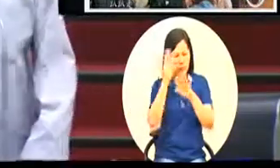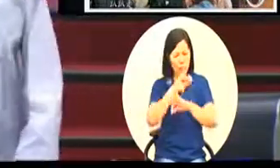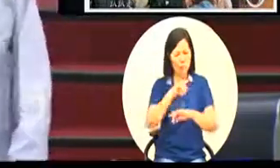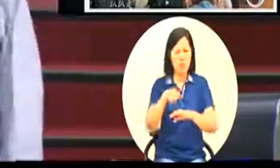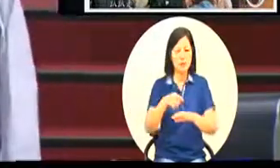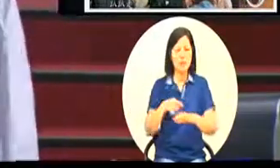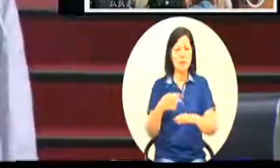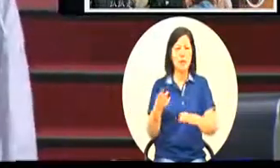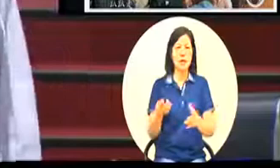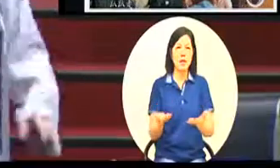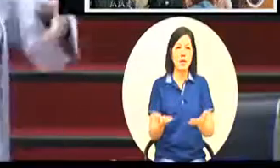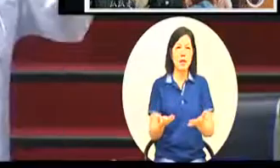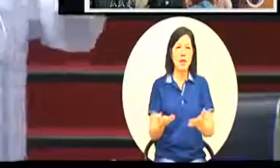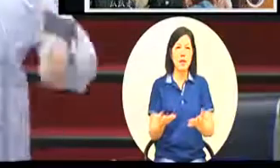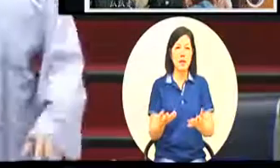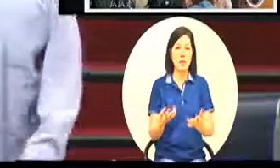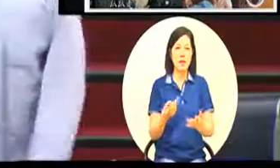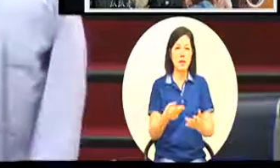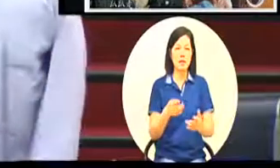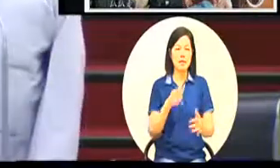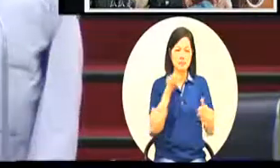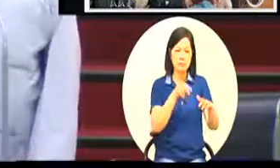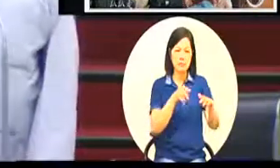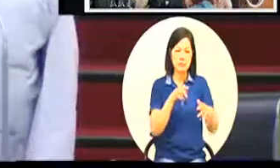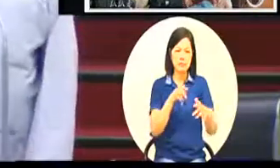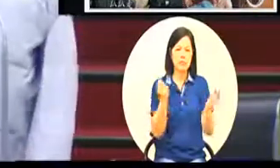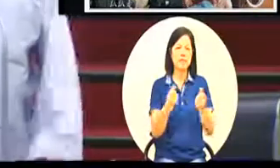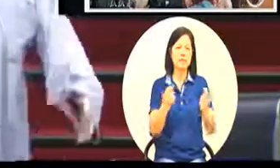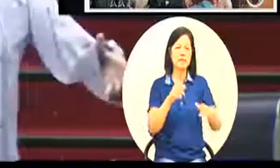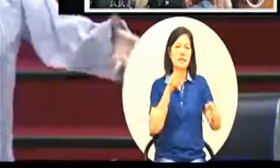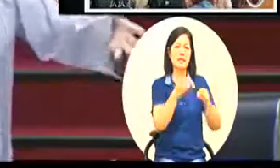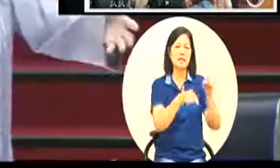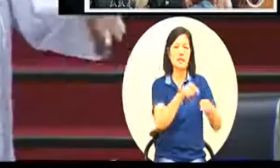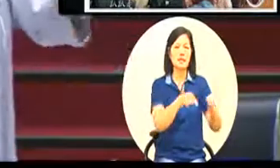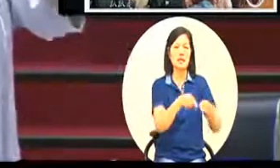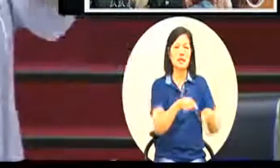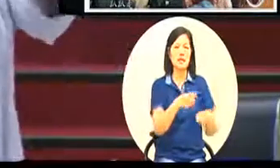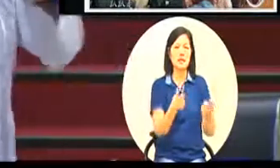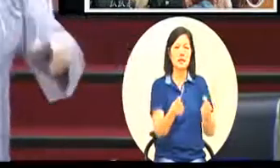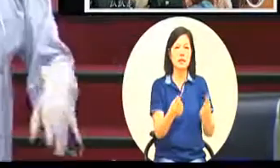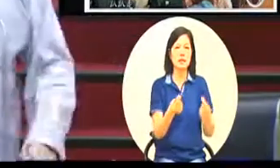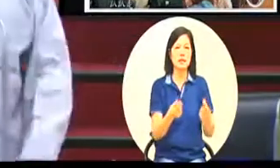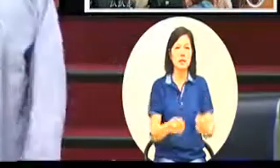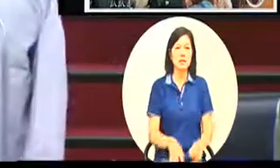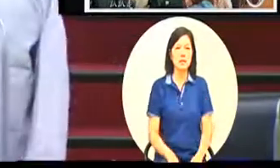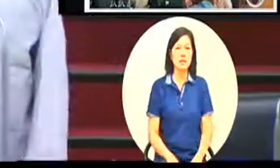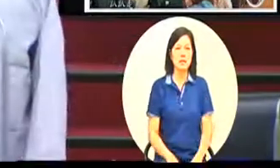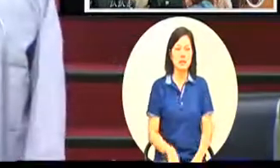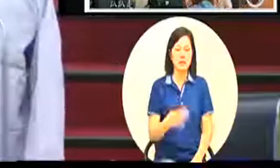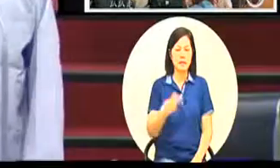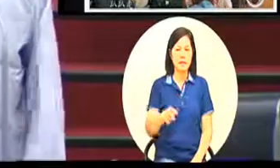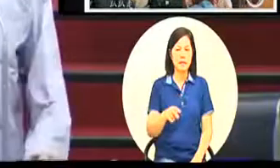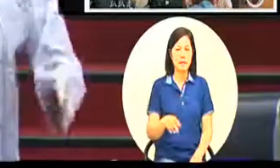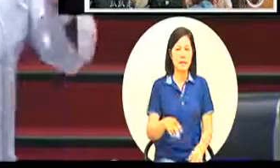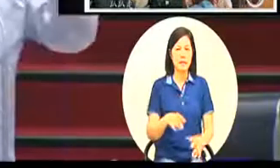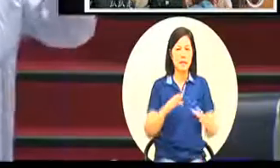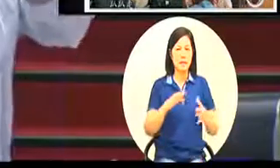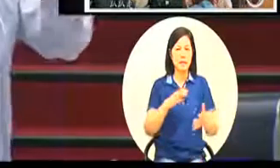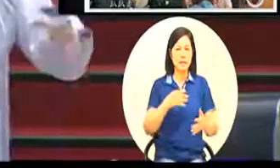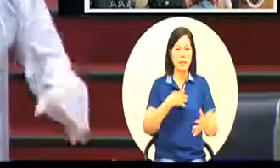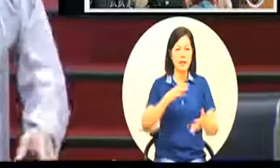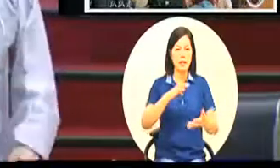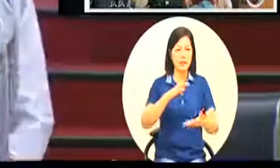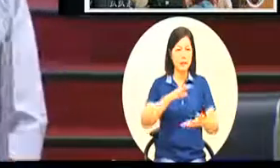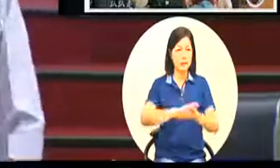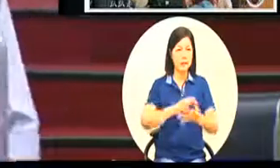咧，安尼你甲糟蹋，啊我安尼穿一件内裤，北淡遐咧写字，啊这个总